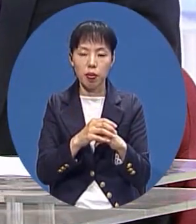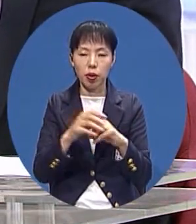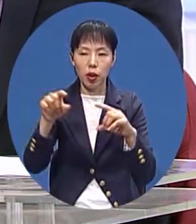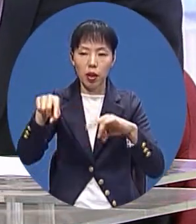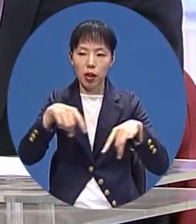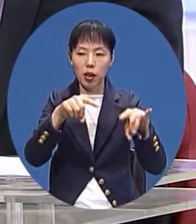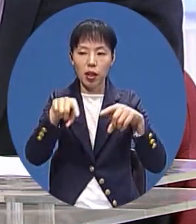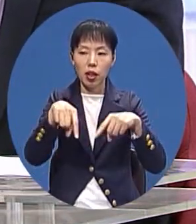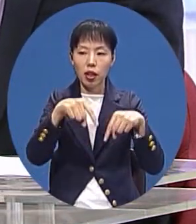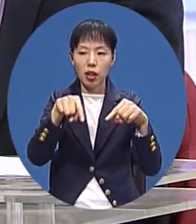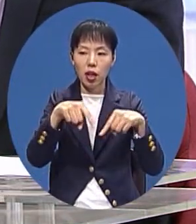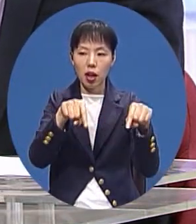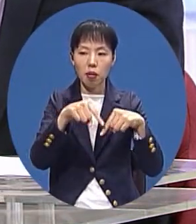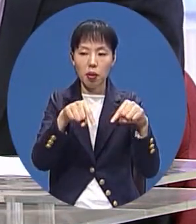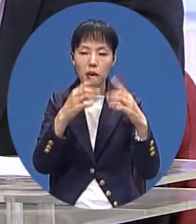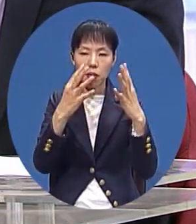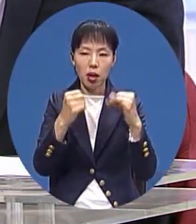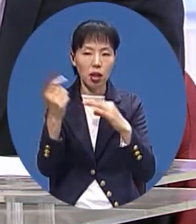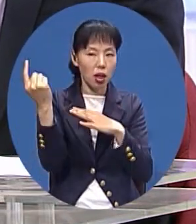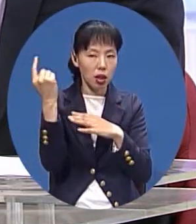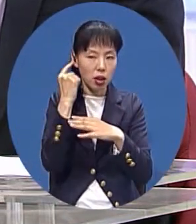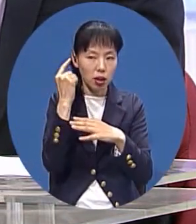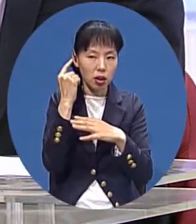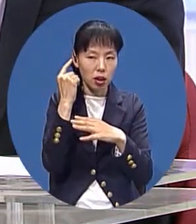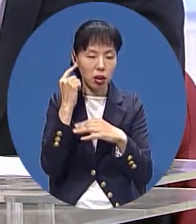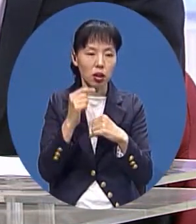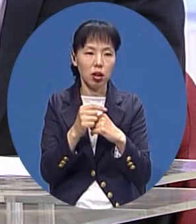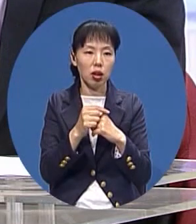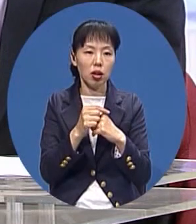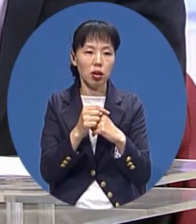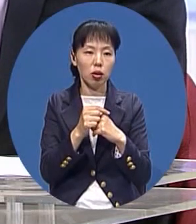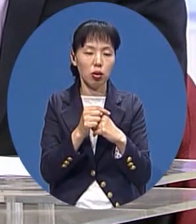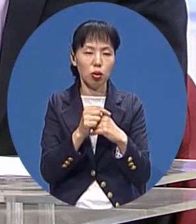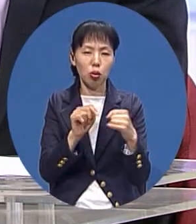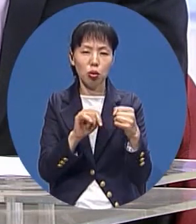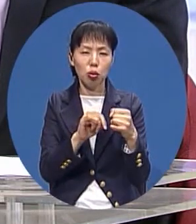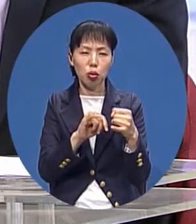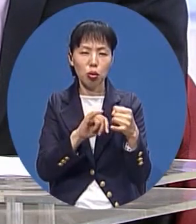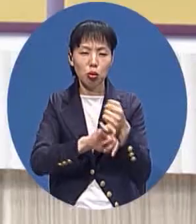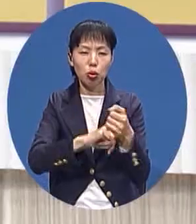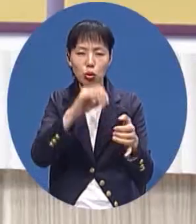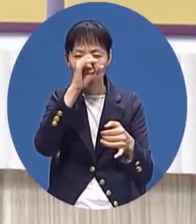가격에 나오는 테이프를 많이 들려주는 게 효과가 꼭 있지만은 않겠네요.